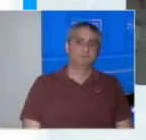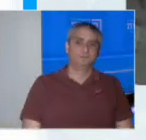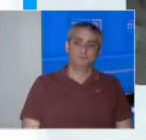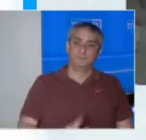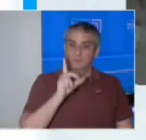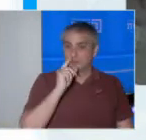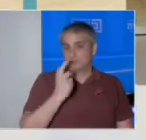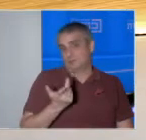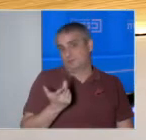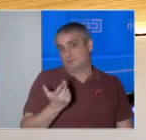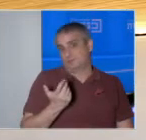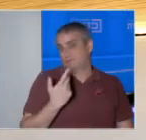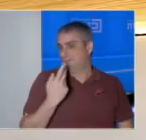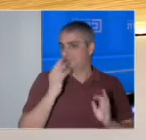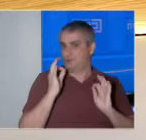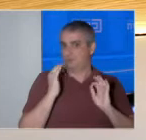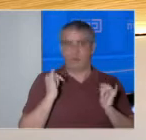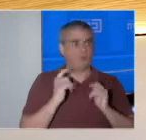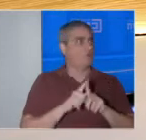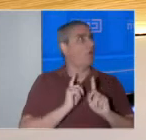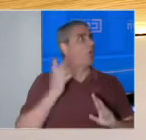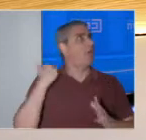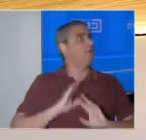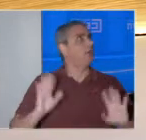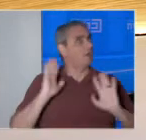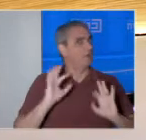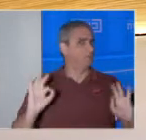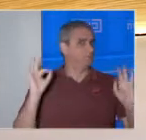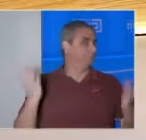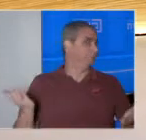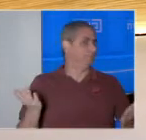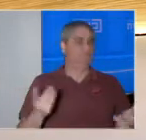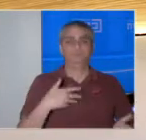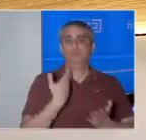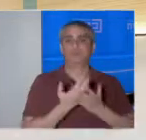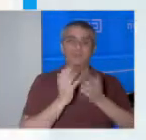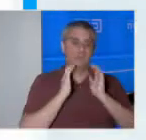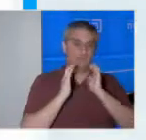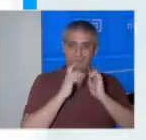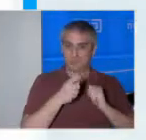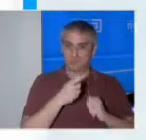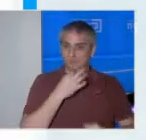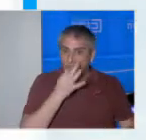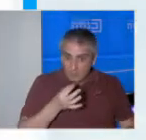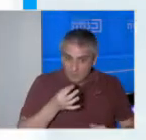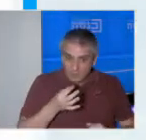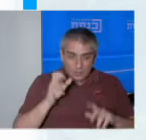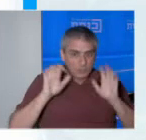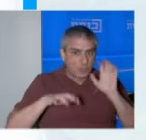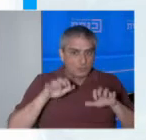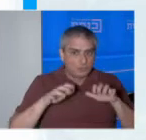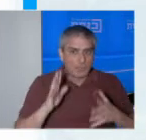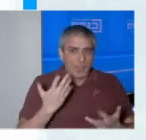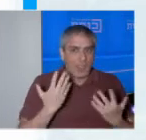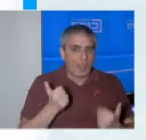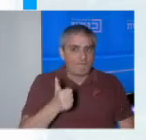הטוויטר היה מאוד מקורי חורף, כאילו לא היה לנו כאן חורף הרבה זמן. יועץ התקשורת, מעיין סמון, שאל, יורד